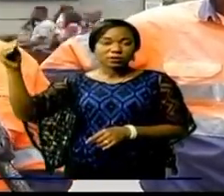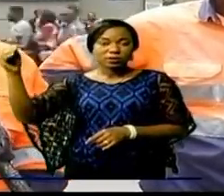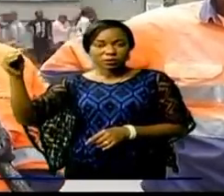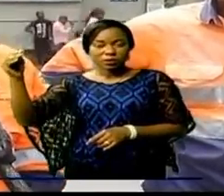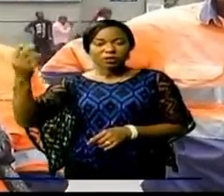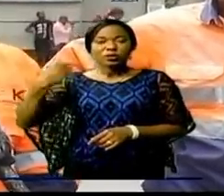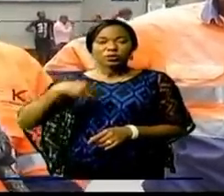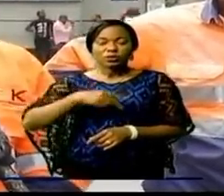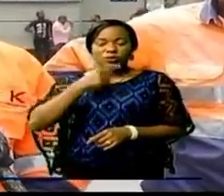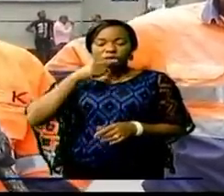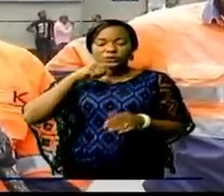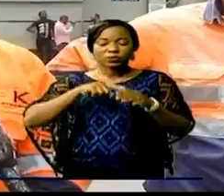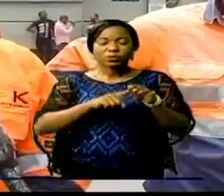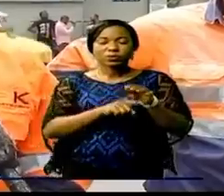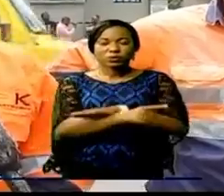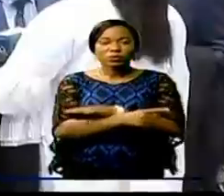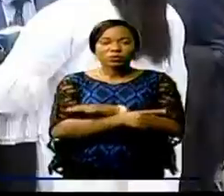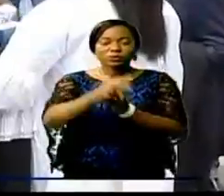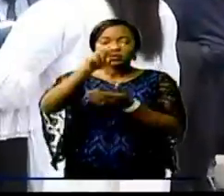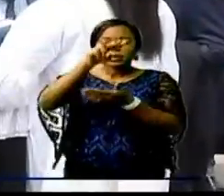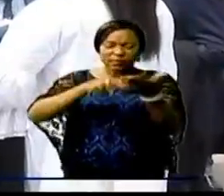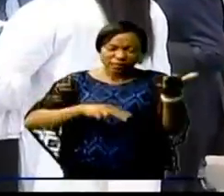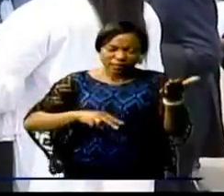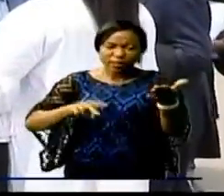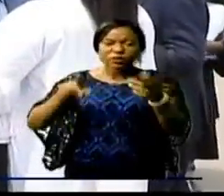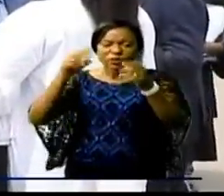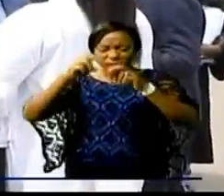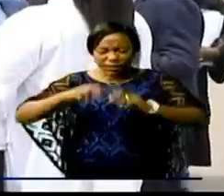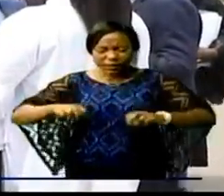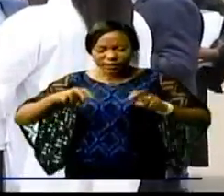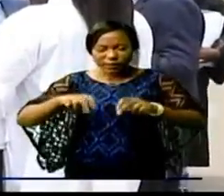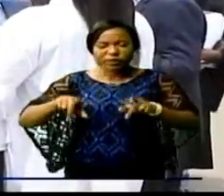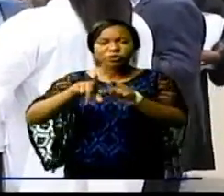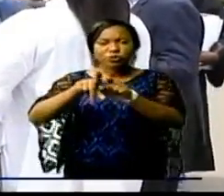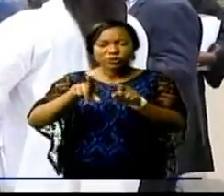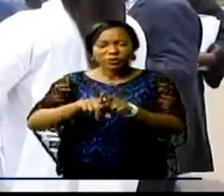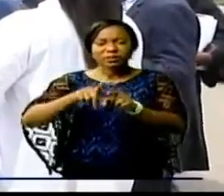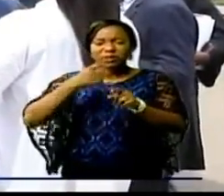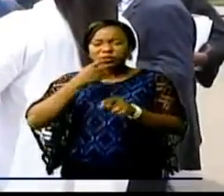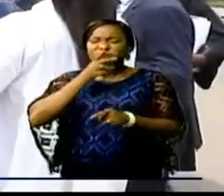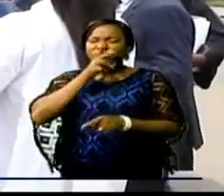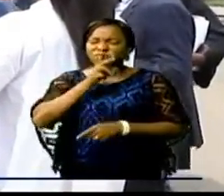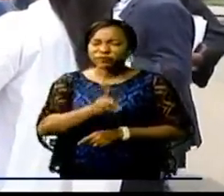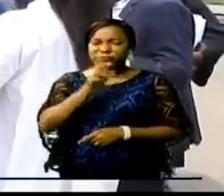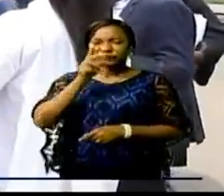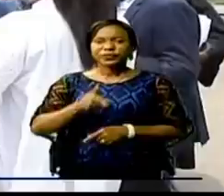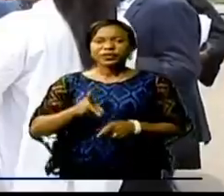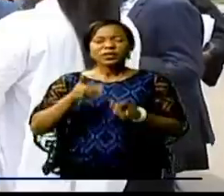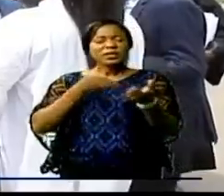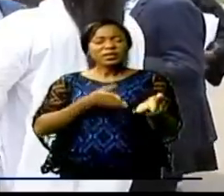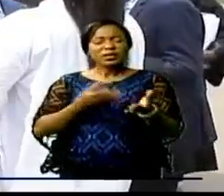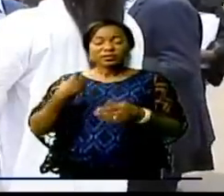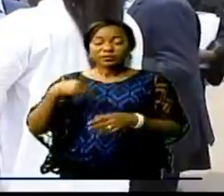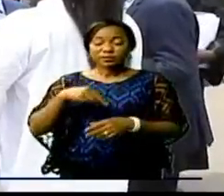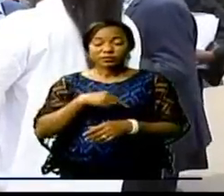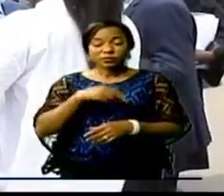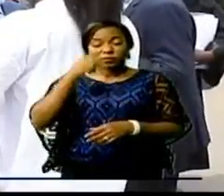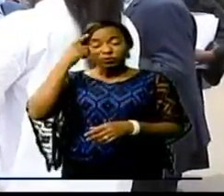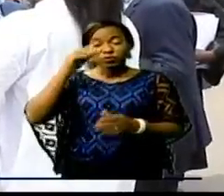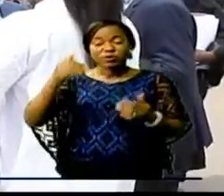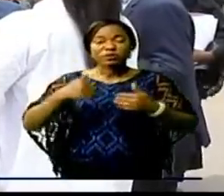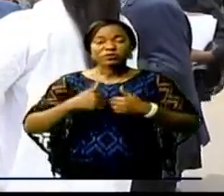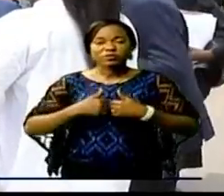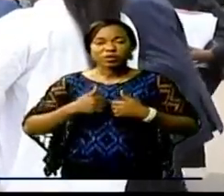nos dénonciations ont été lues, analysées, ça a été fait en bonne et due forme. Aidez-nous, je vous dis, à voir